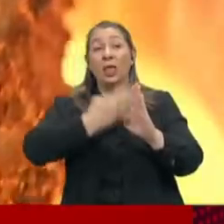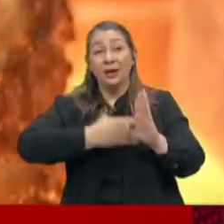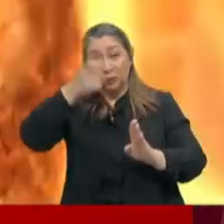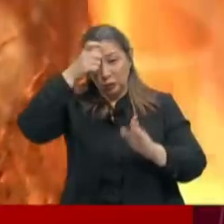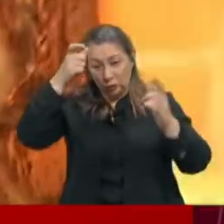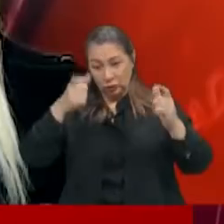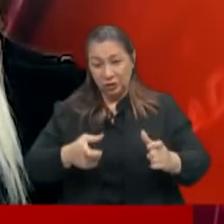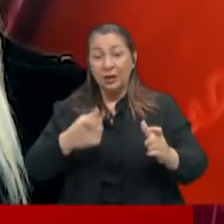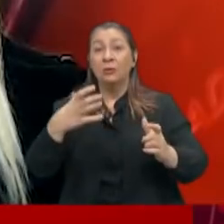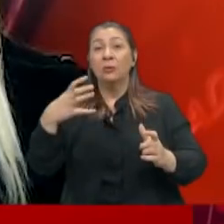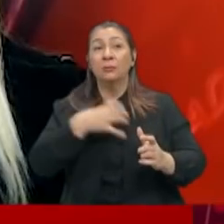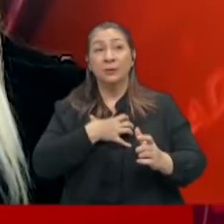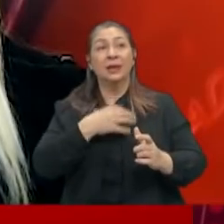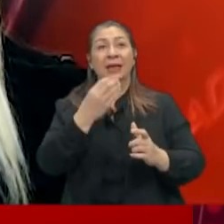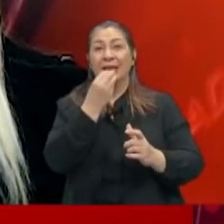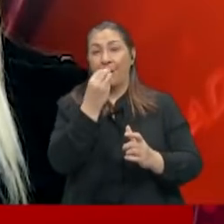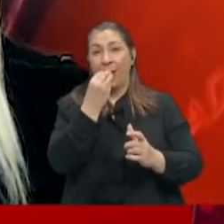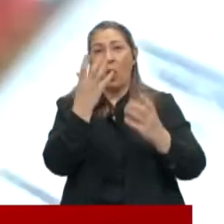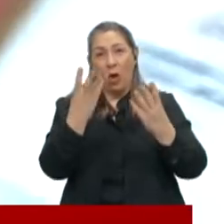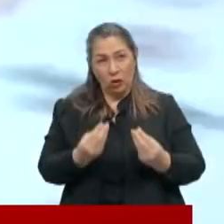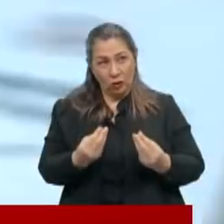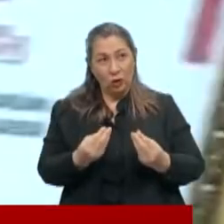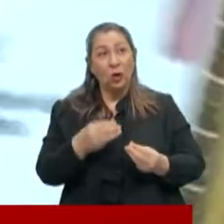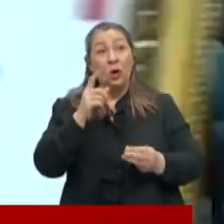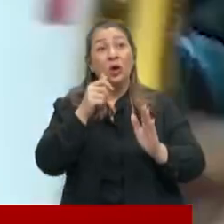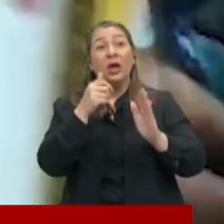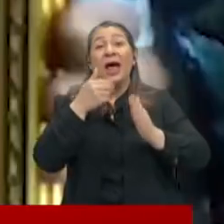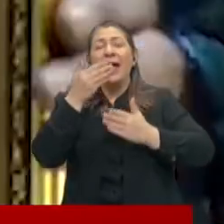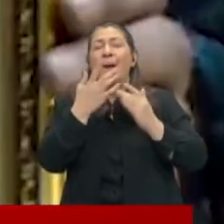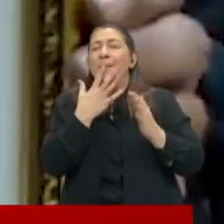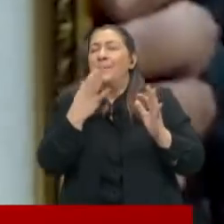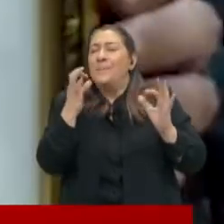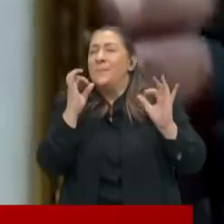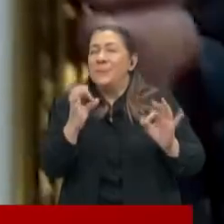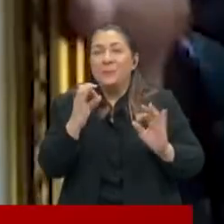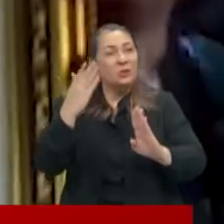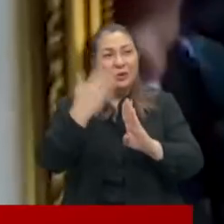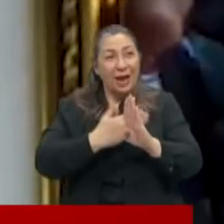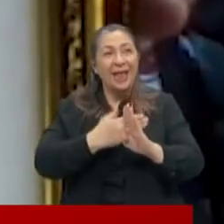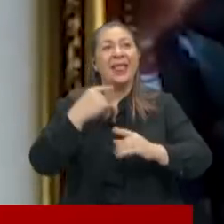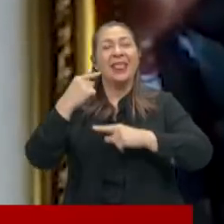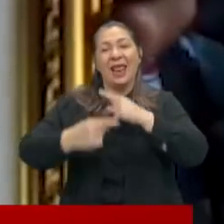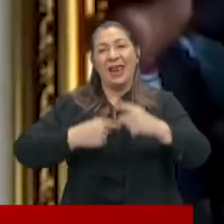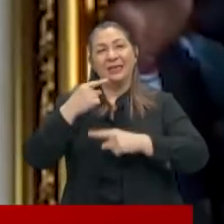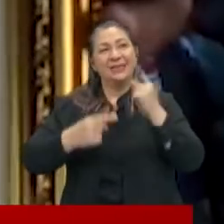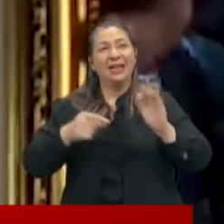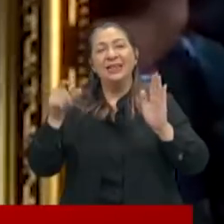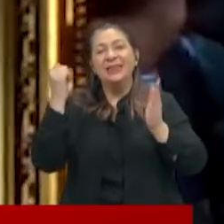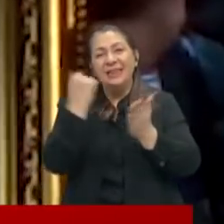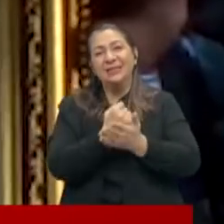ülkemizin tescilli bir yemeği oldu artık. O tarifsiz lezzet artık geleneksel tescille